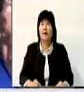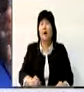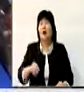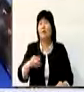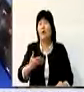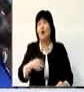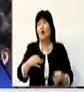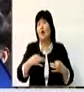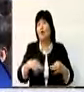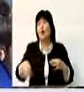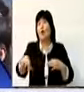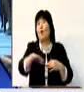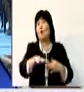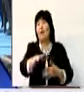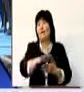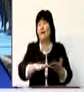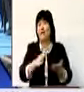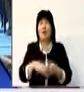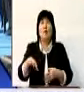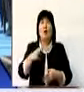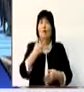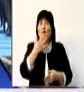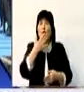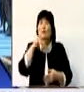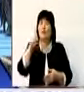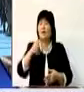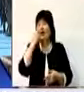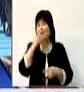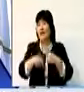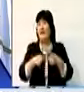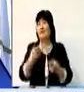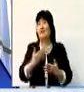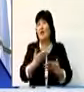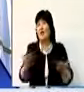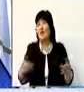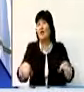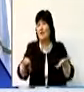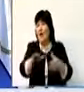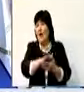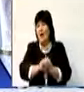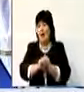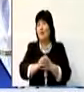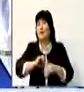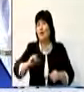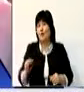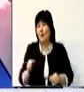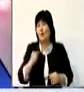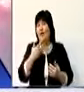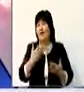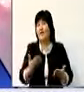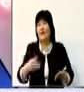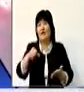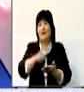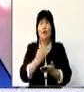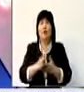Мамыражай мереке орталық алаңында жалғасты. Барлық ұлт пен ұлыстың дәстүрі жаңғырды. Берік бірлігіміз бен тату достығымыздың дәнекерінде